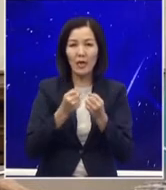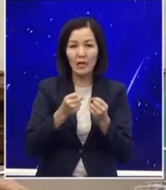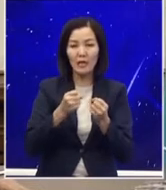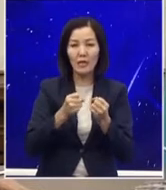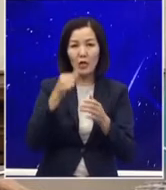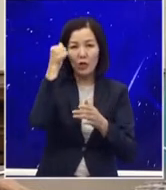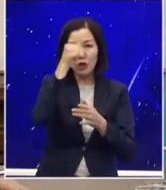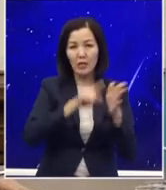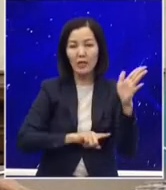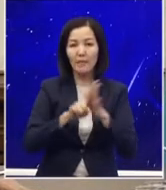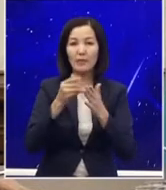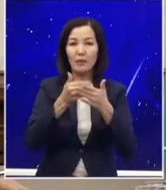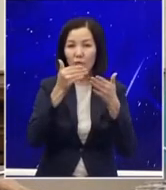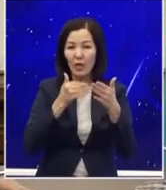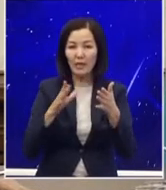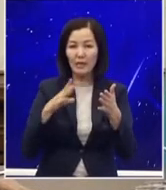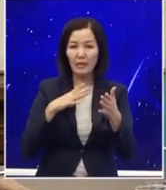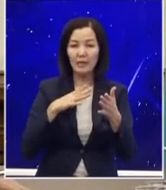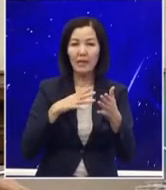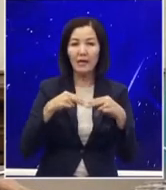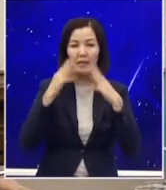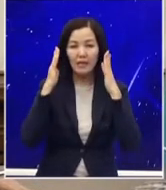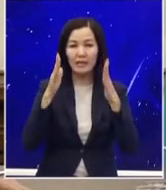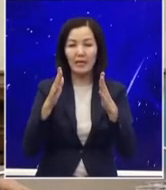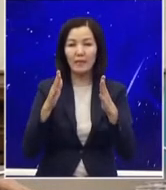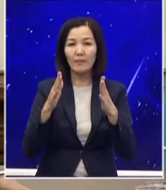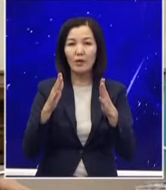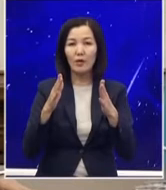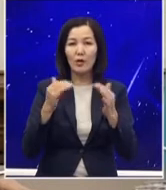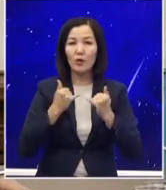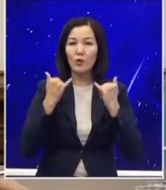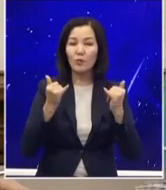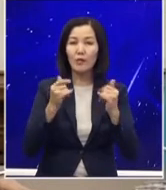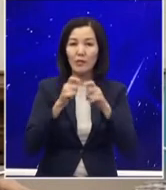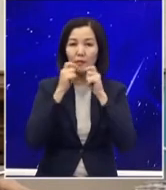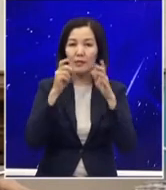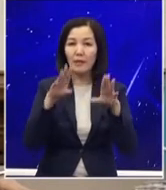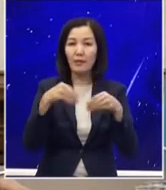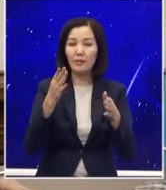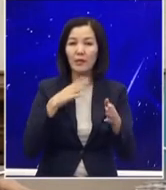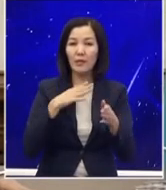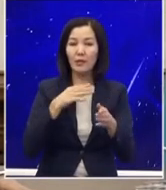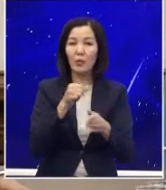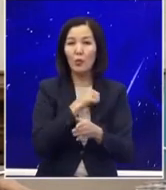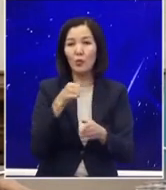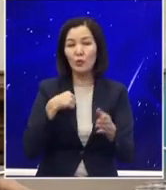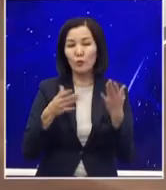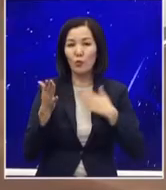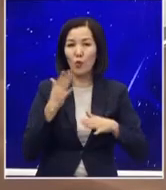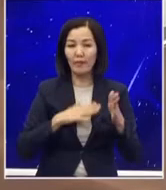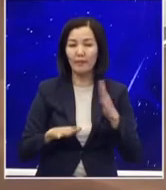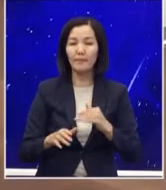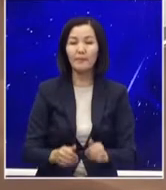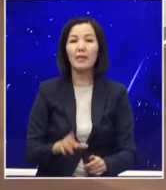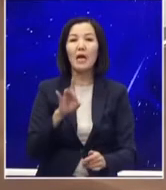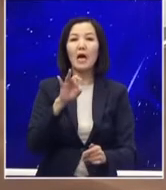оның алдындағы соның бәрін еске алып осында үлкен марапат жасаған. Өз басым қатты қуанып қалдым.